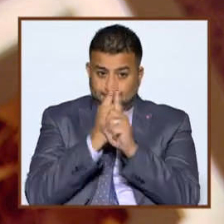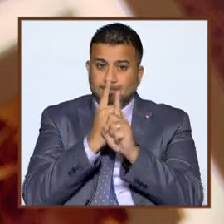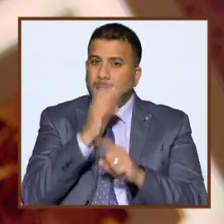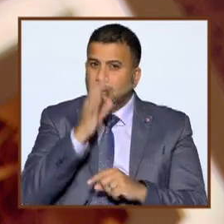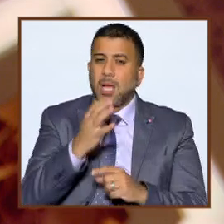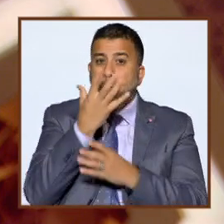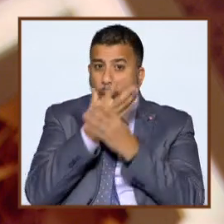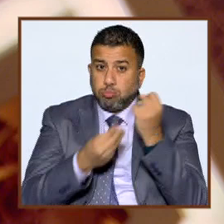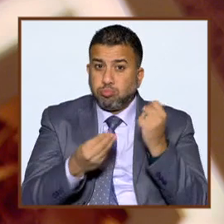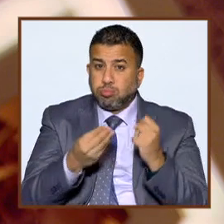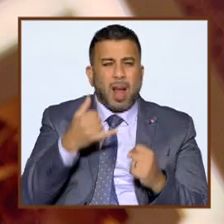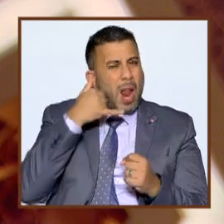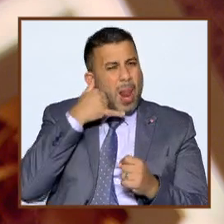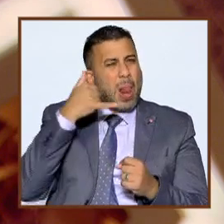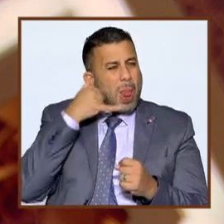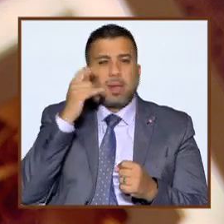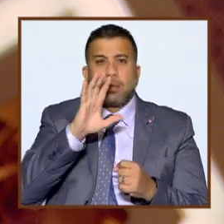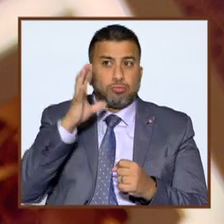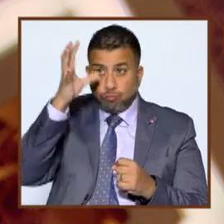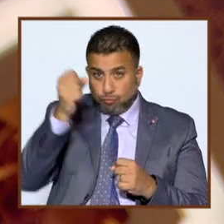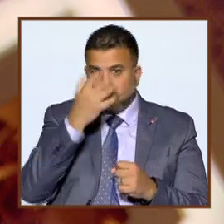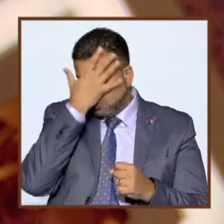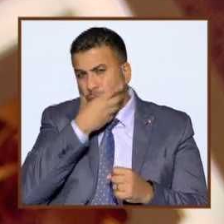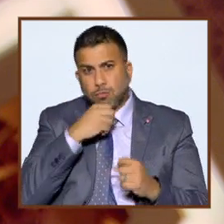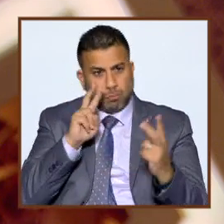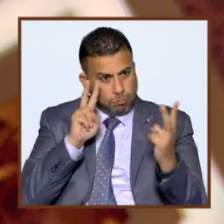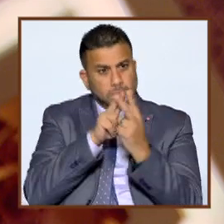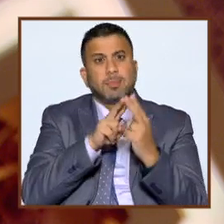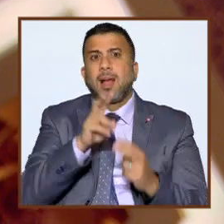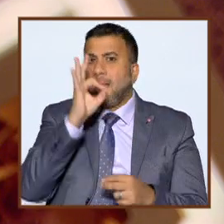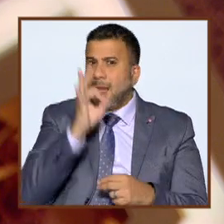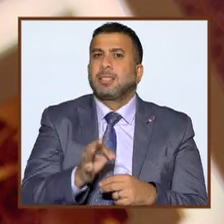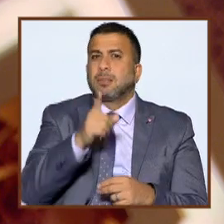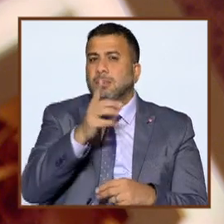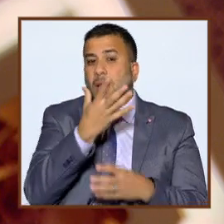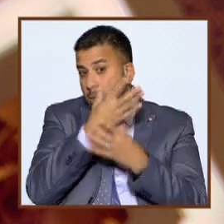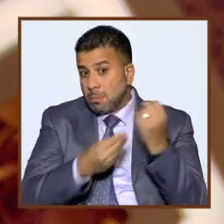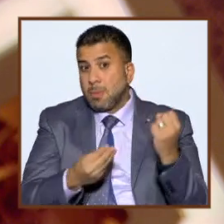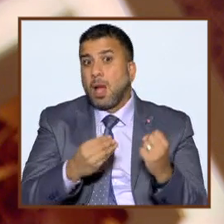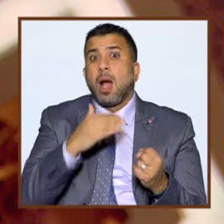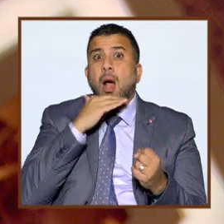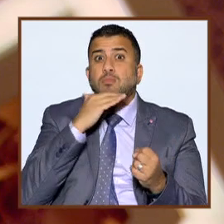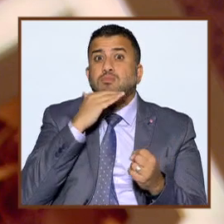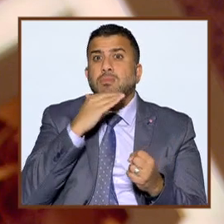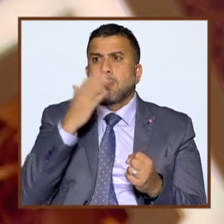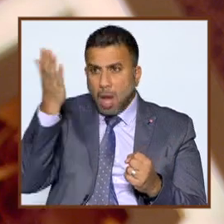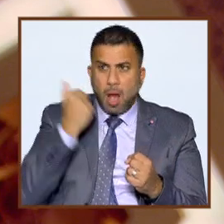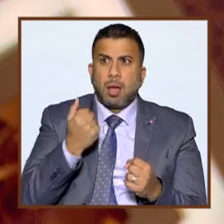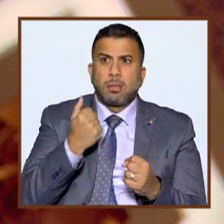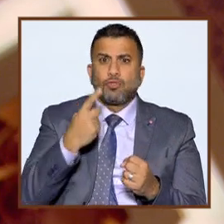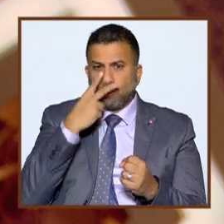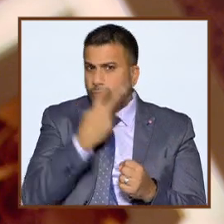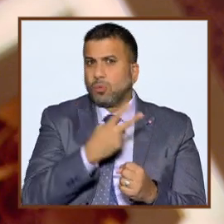فإن المواجهة أفضل من المراسلة، ويعني رؤية الشخص وجها لوجه هذه في تقديري